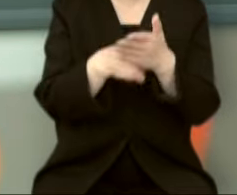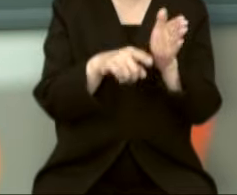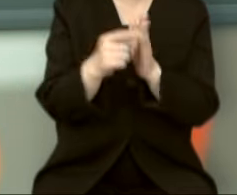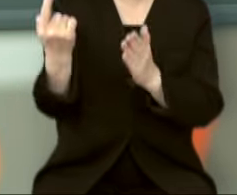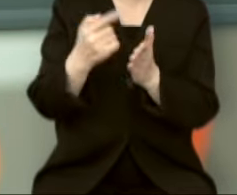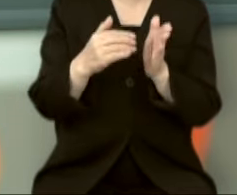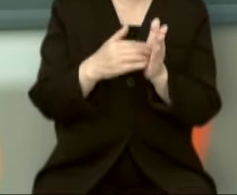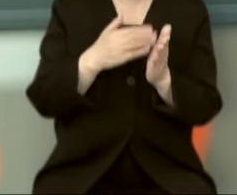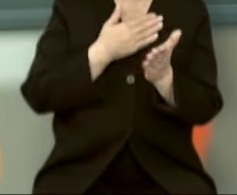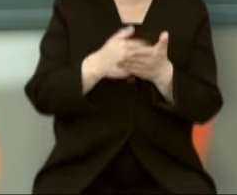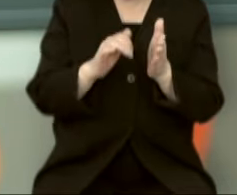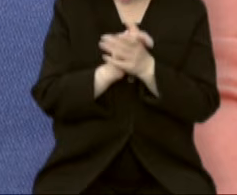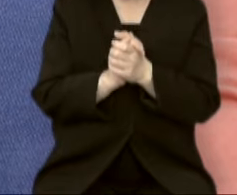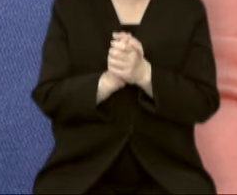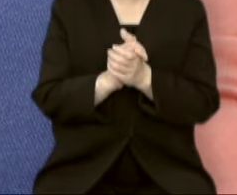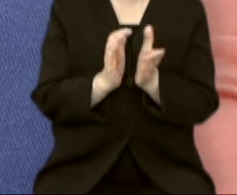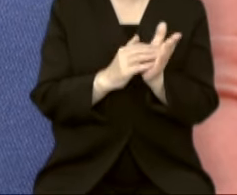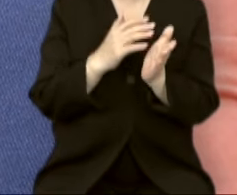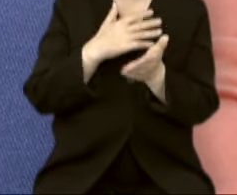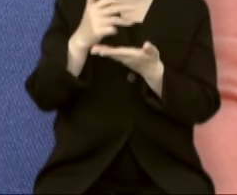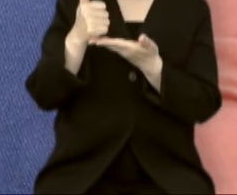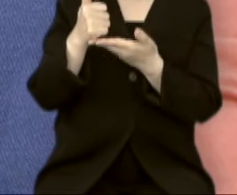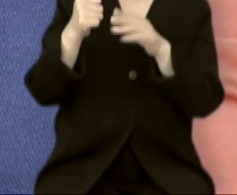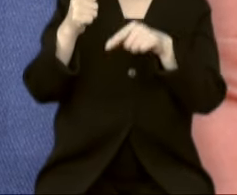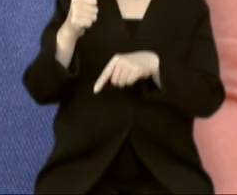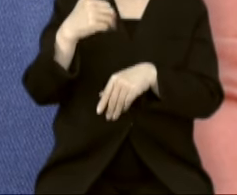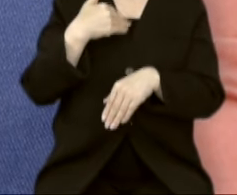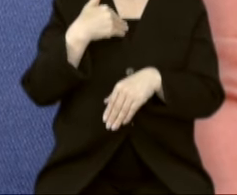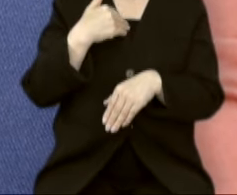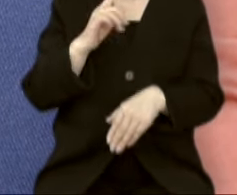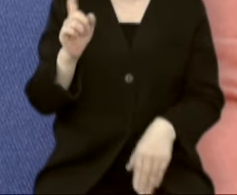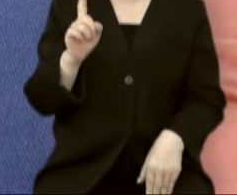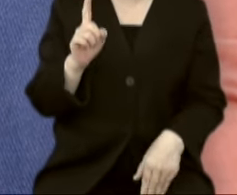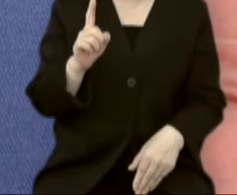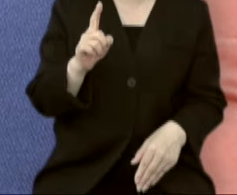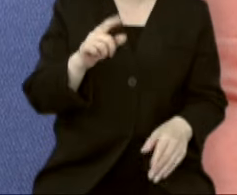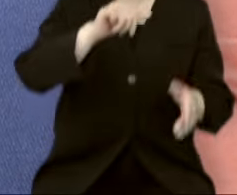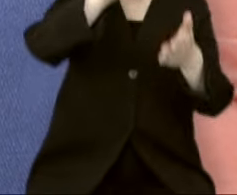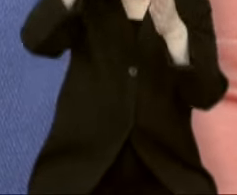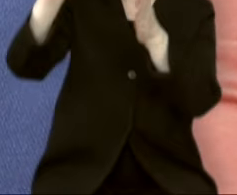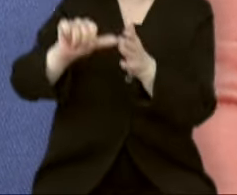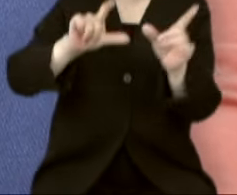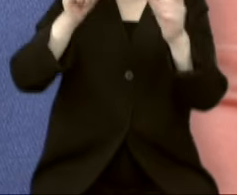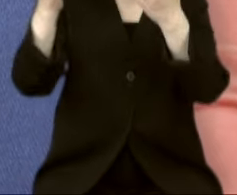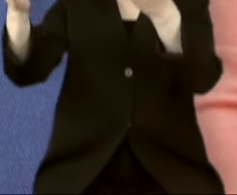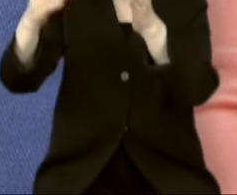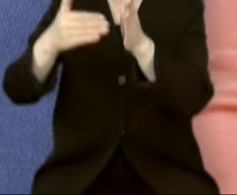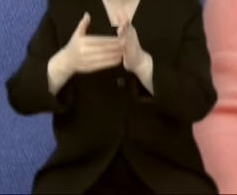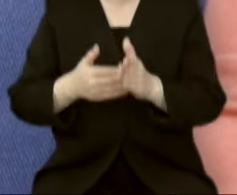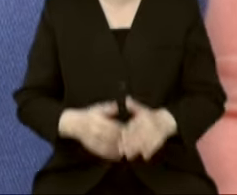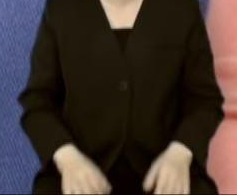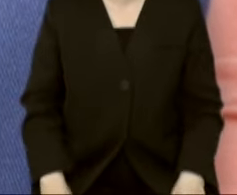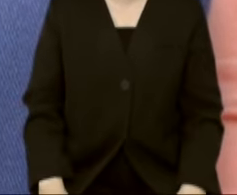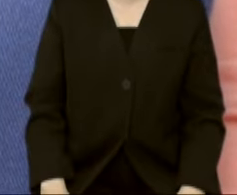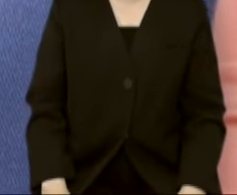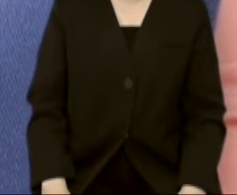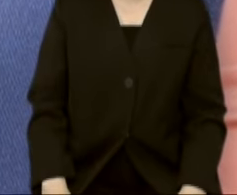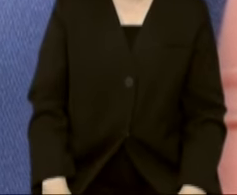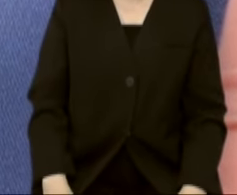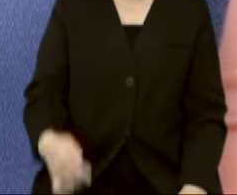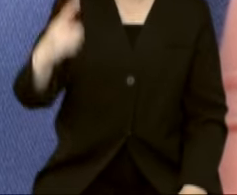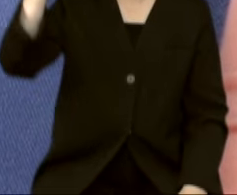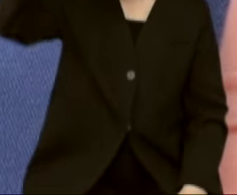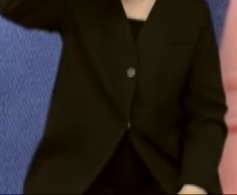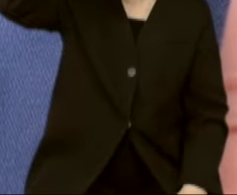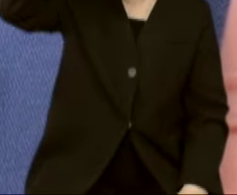위해 기도했어요. 제가 주님한테 제 생을 바쳤어요. 그때 저 머리에